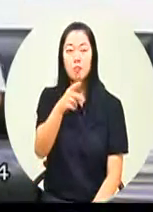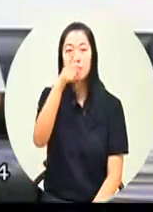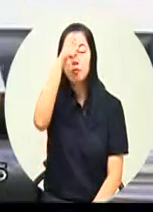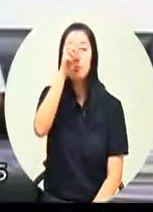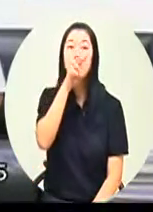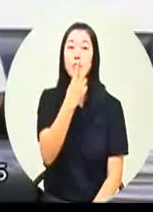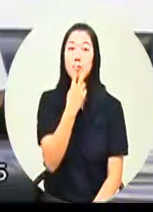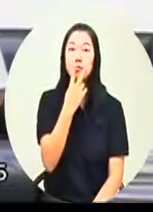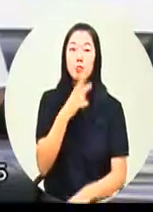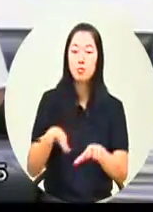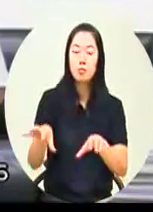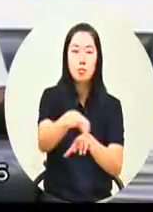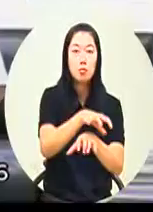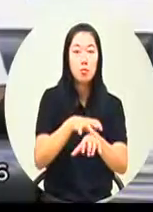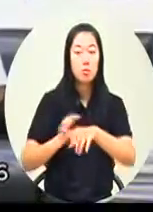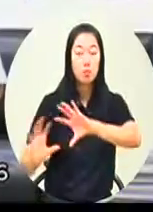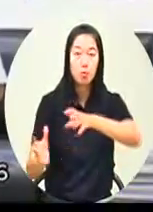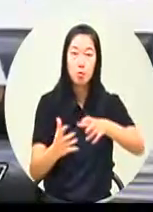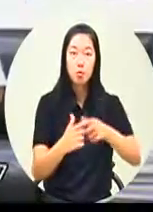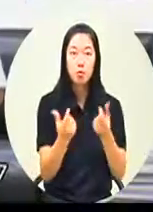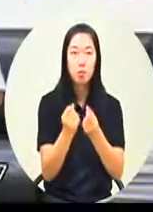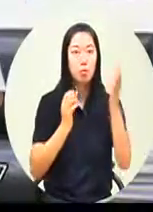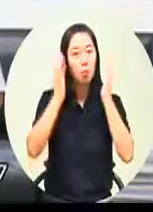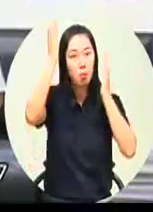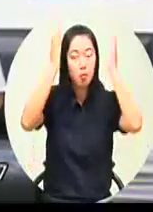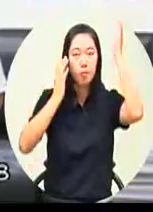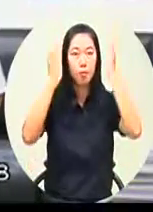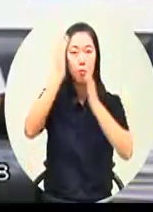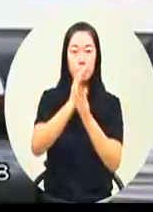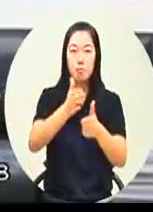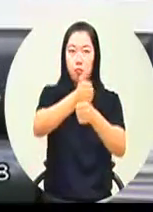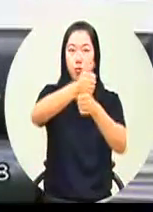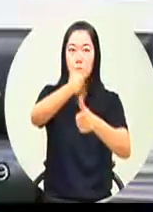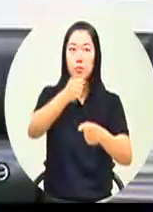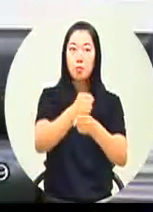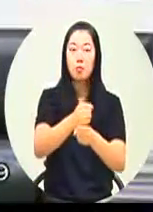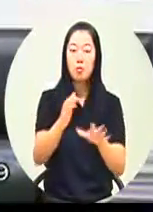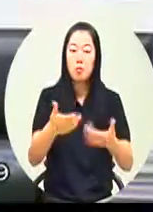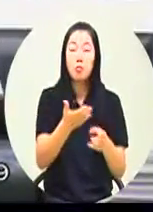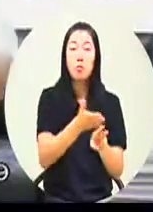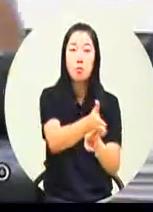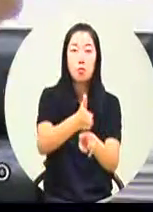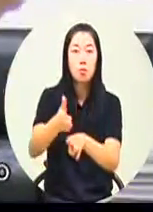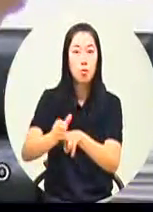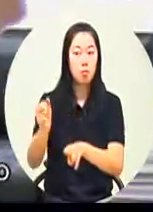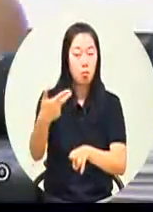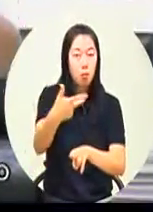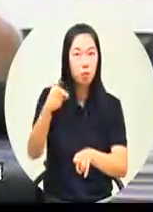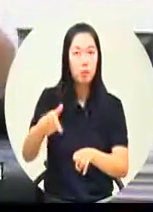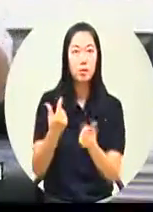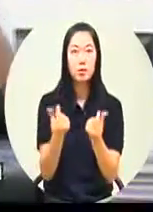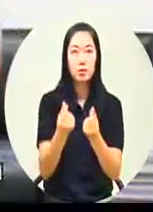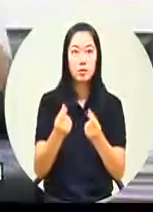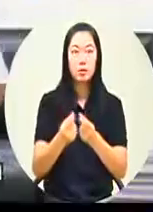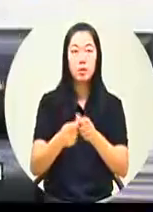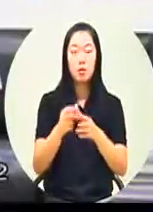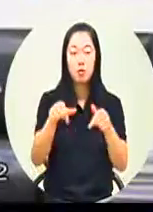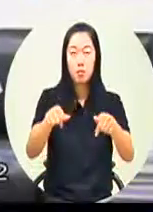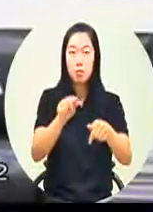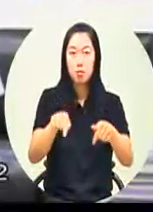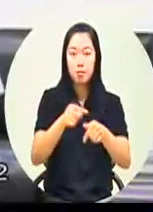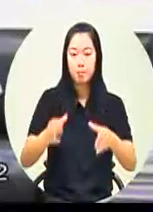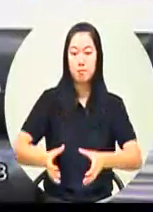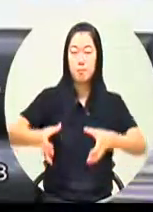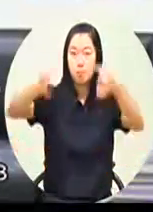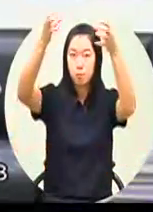轨，比如说在马来西亚的吉隆坡，他做了7条轻轨，他的双子星大楼，我实际去做过，